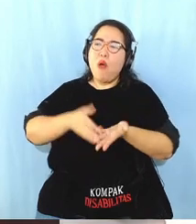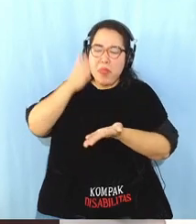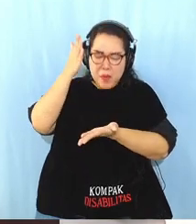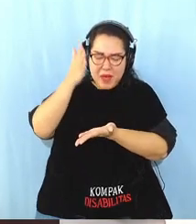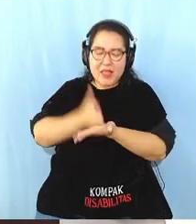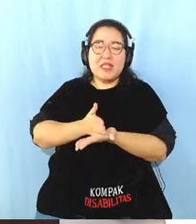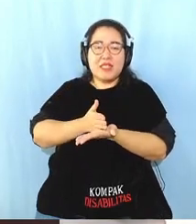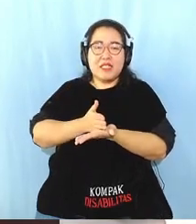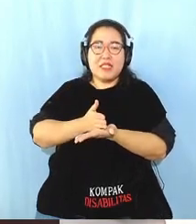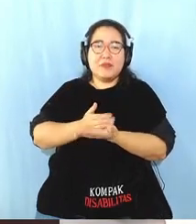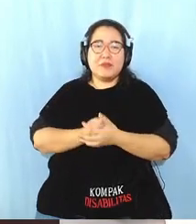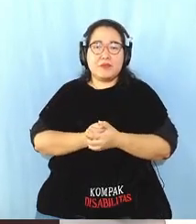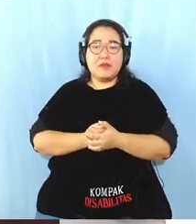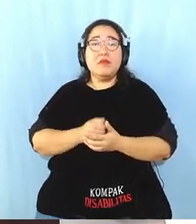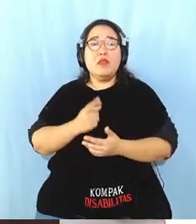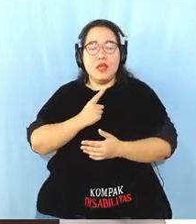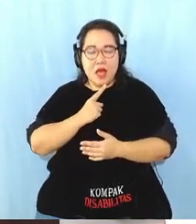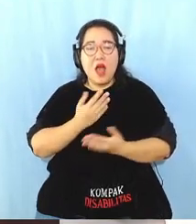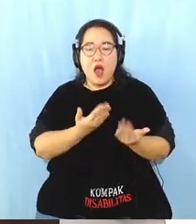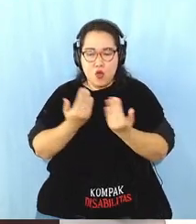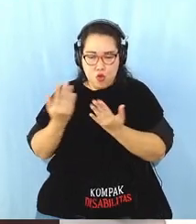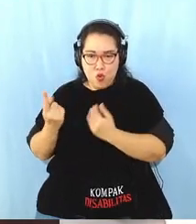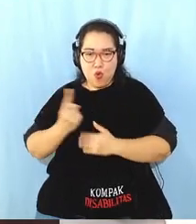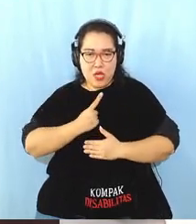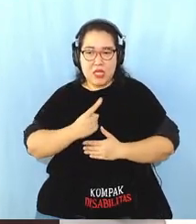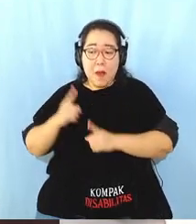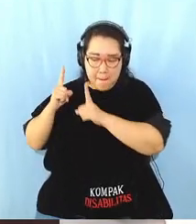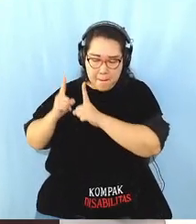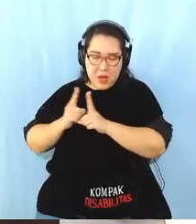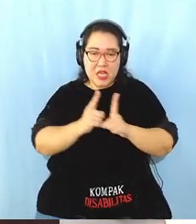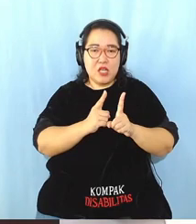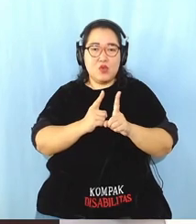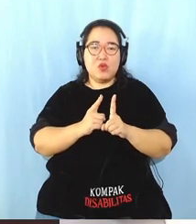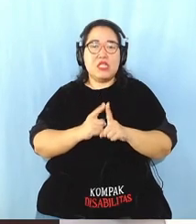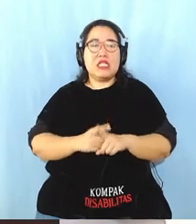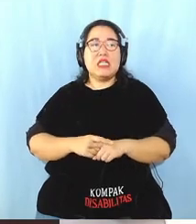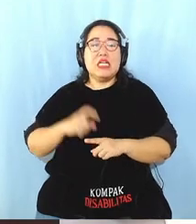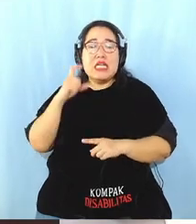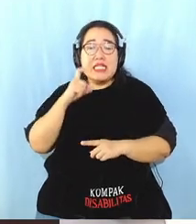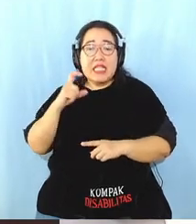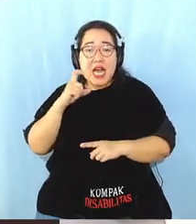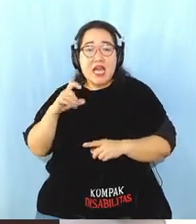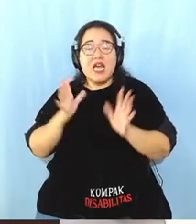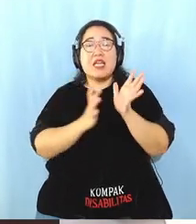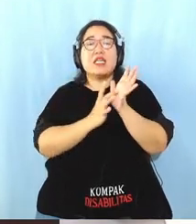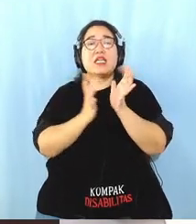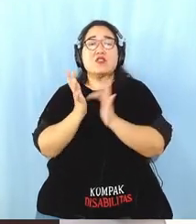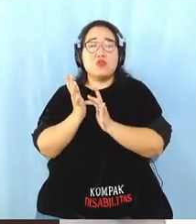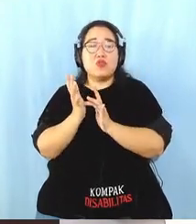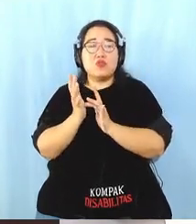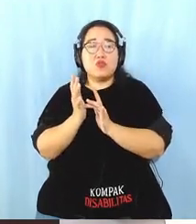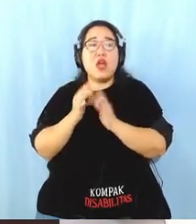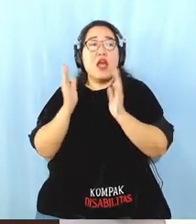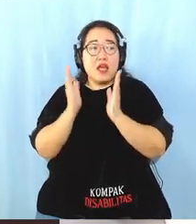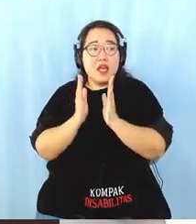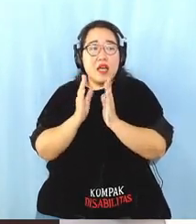baiklah kita mengikuti cara Yesus sendiri yang juga mengalami keterbatasannya, tetapi dia tahu kepada